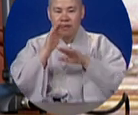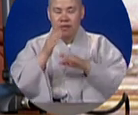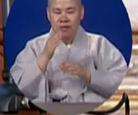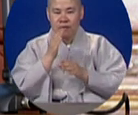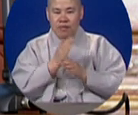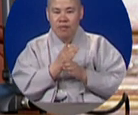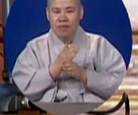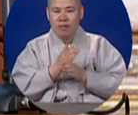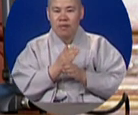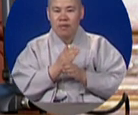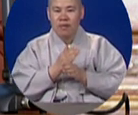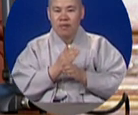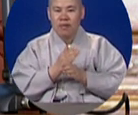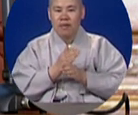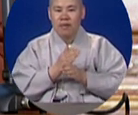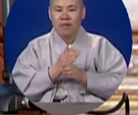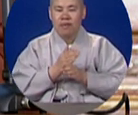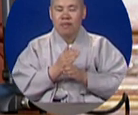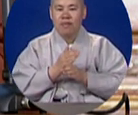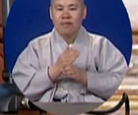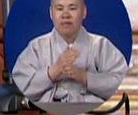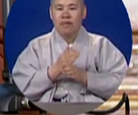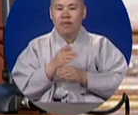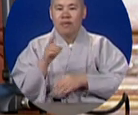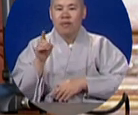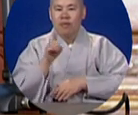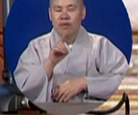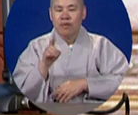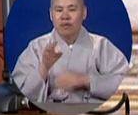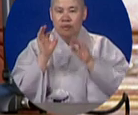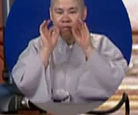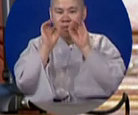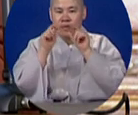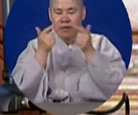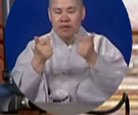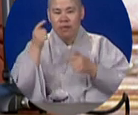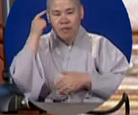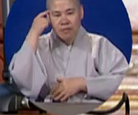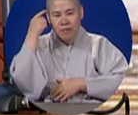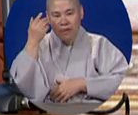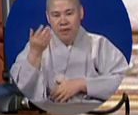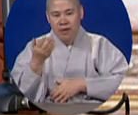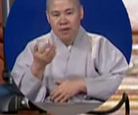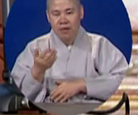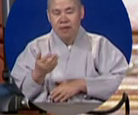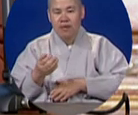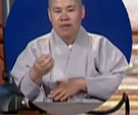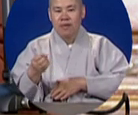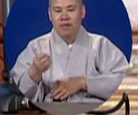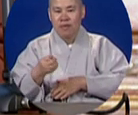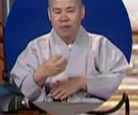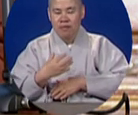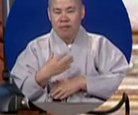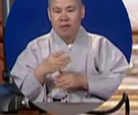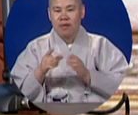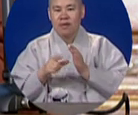운하신부 소견과 어떤 것이 보지 않는 건가 그러니까 대답을 하기를